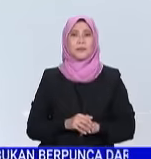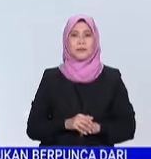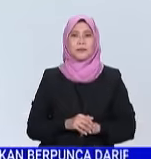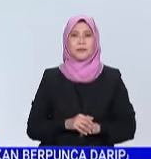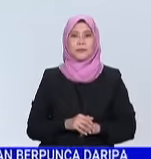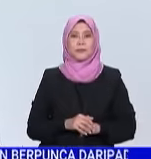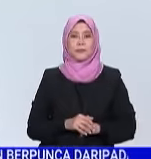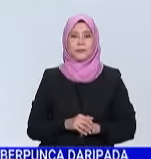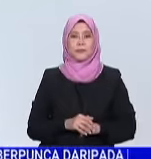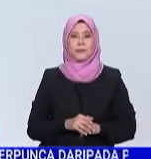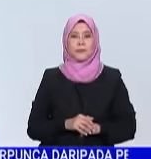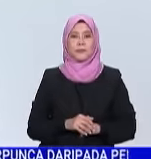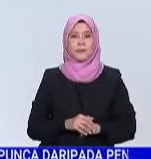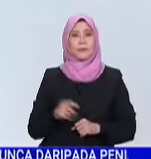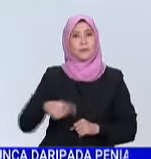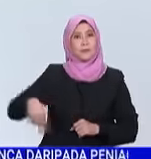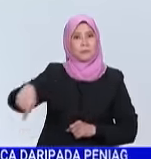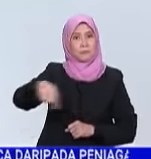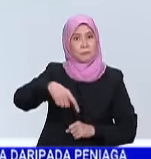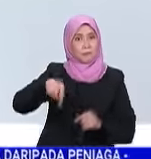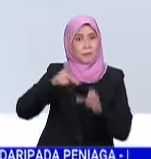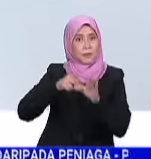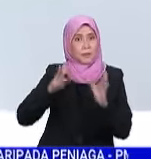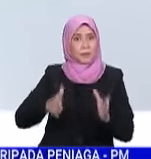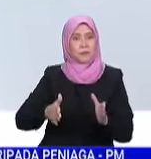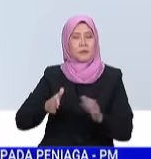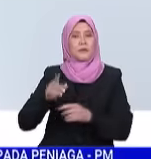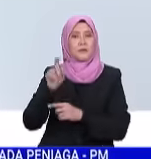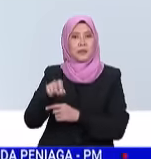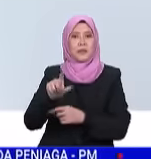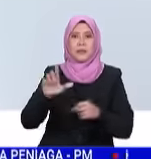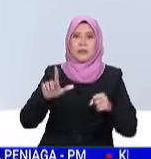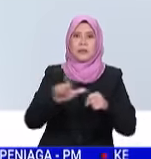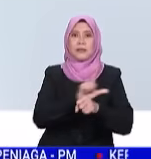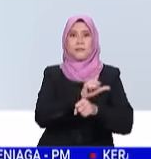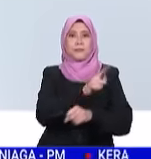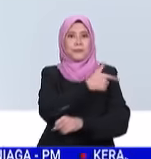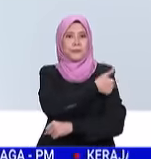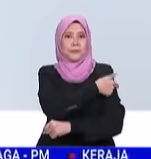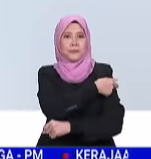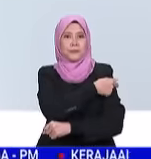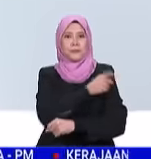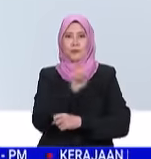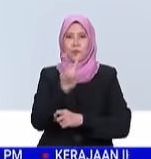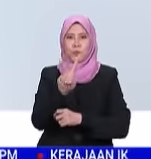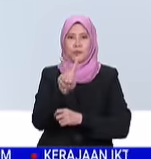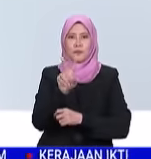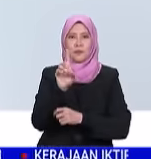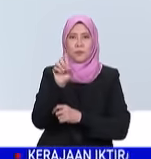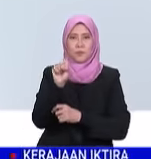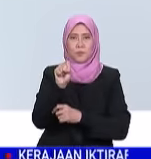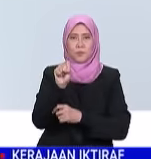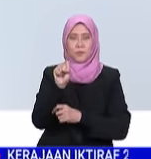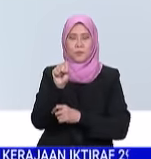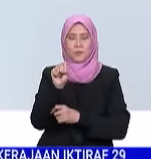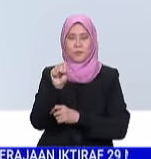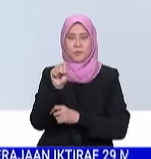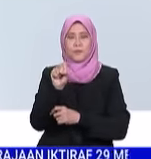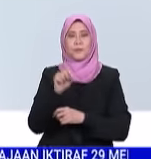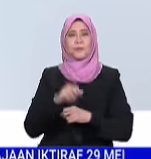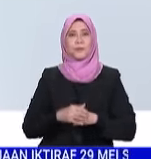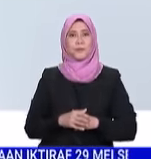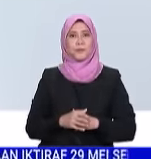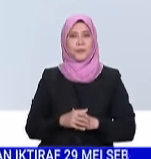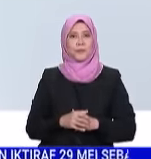juga mereka juga perlu complete dua dos vaksinasi ya